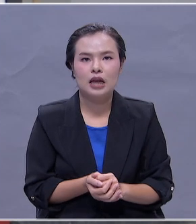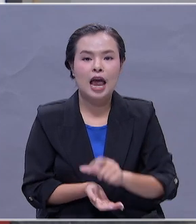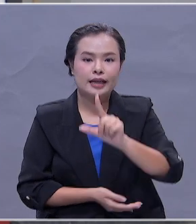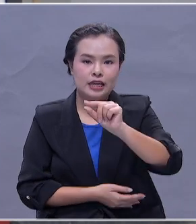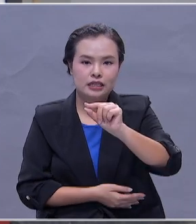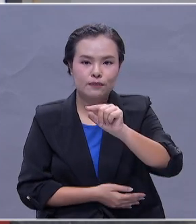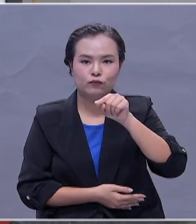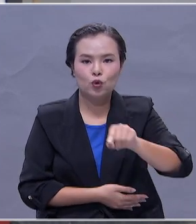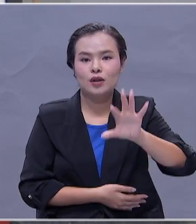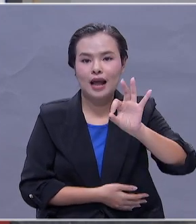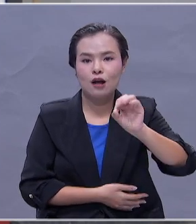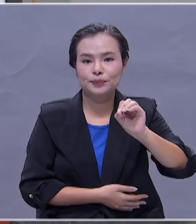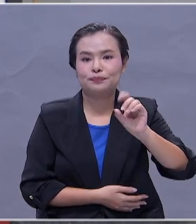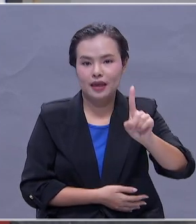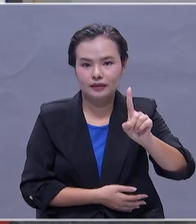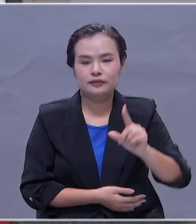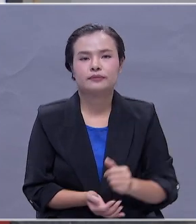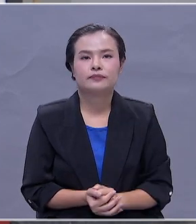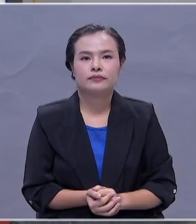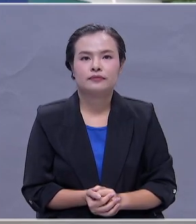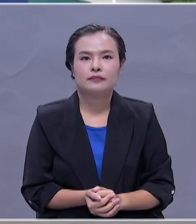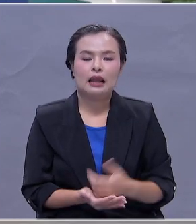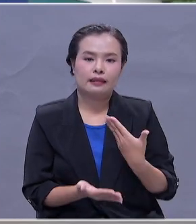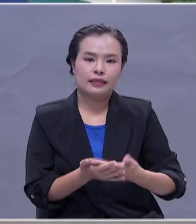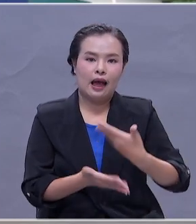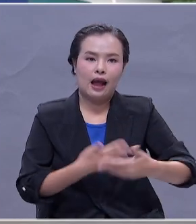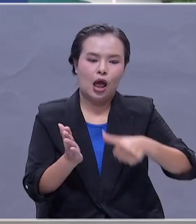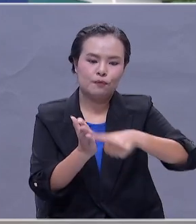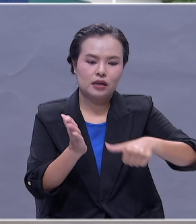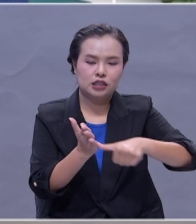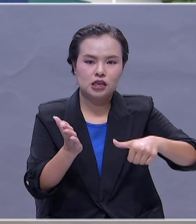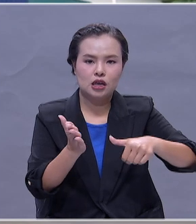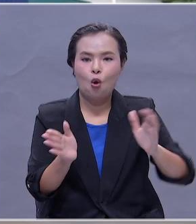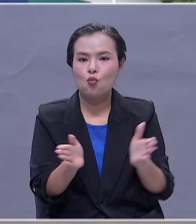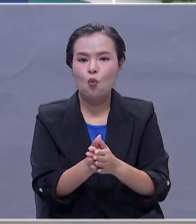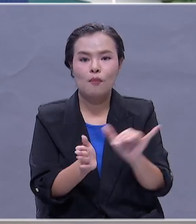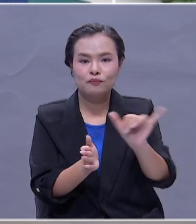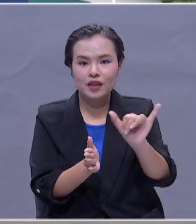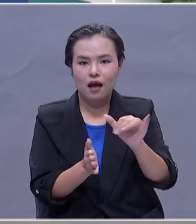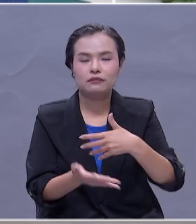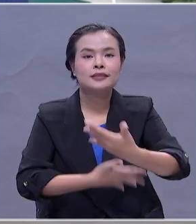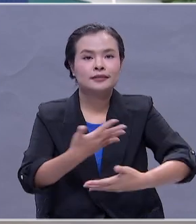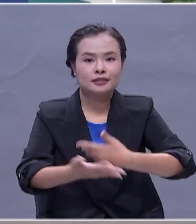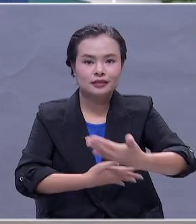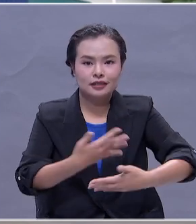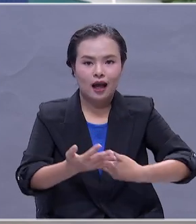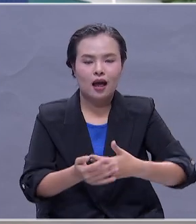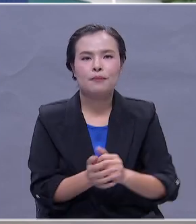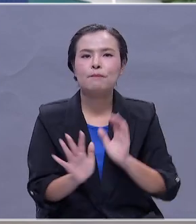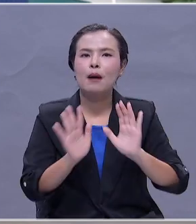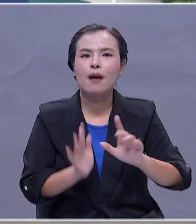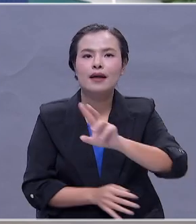.91สตางค์ต่อกิกัแล้วราคานี้ยังไม่รวมภาษีมูลค่าเพิ่มนะคะเพื่อให้ราคาขายปลีกอยู่ที่